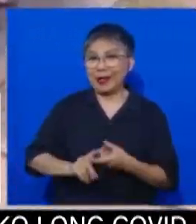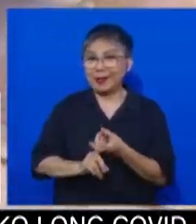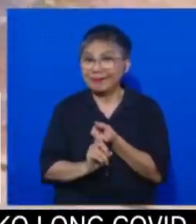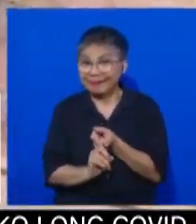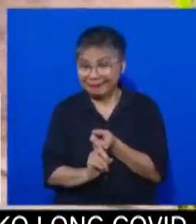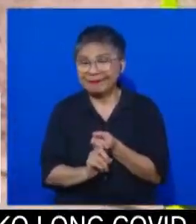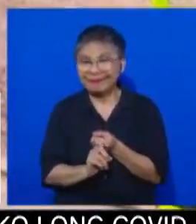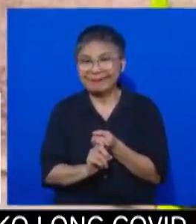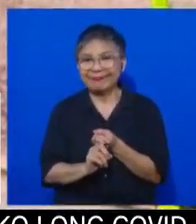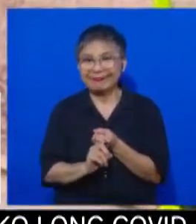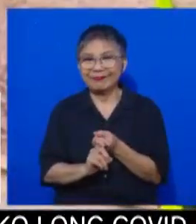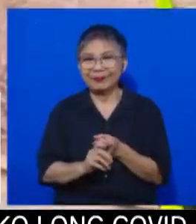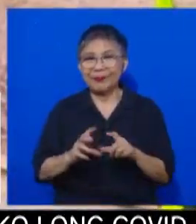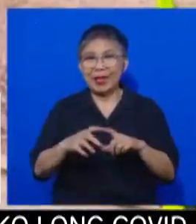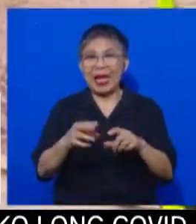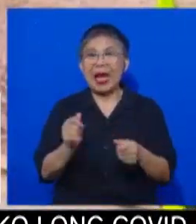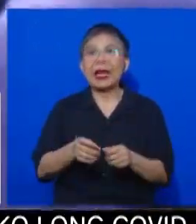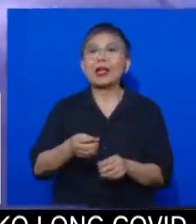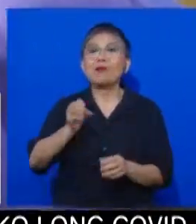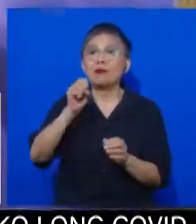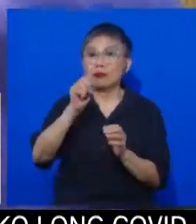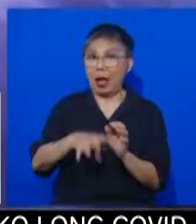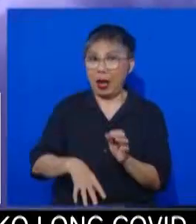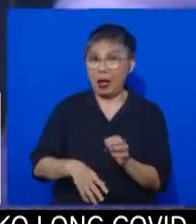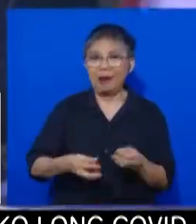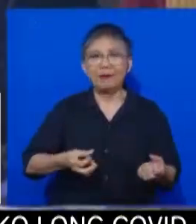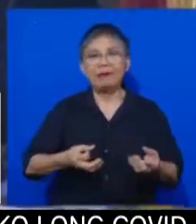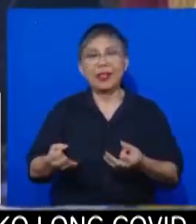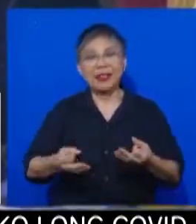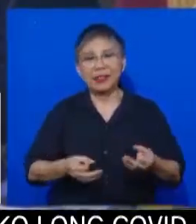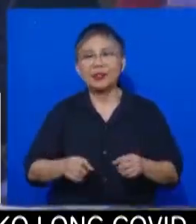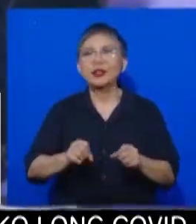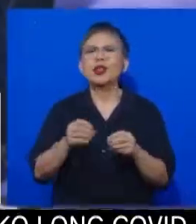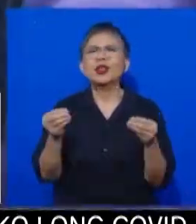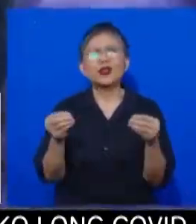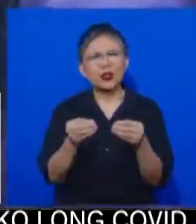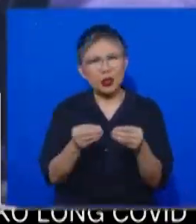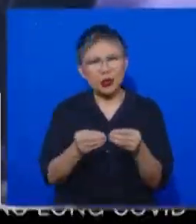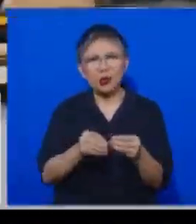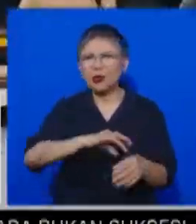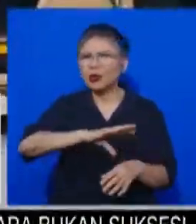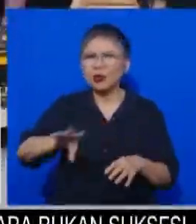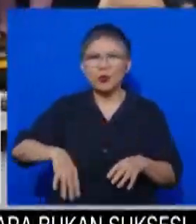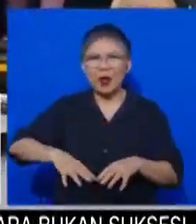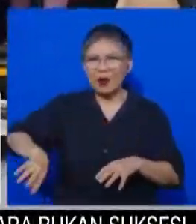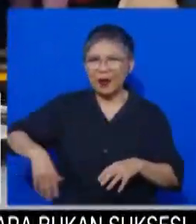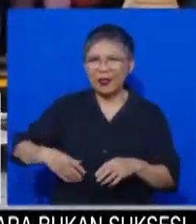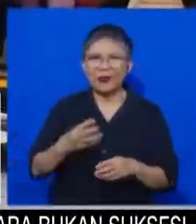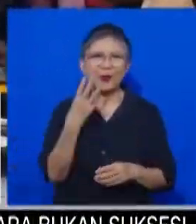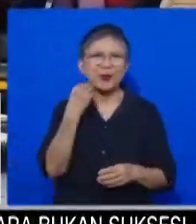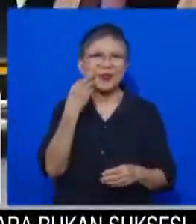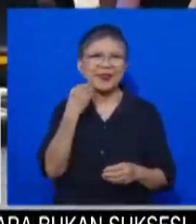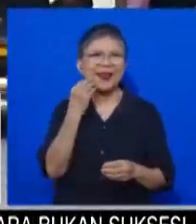keluarga. Selain harga yang cukup terjangkau, fasilitas seperti ini cocok untuk semua kategori